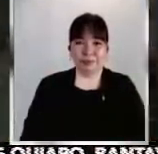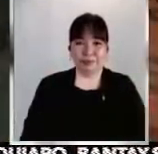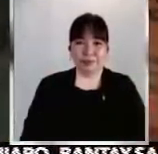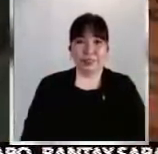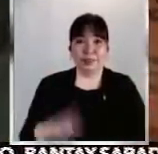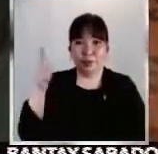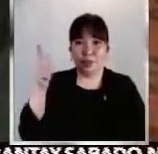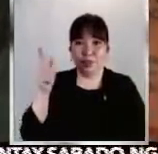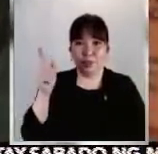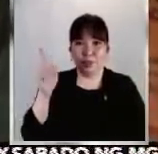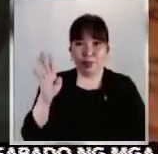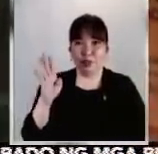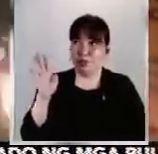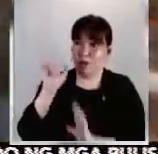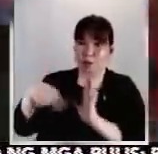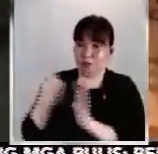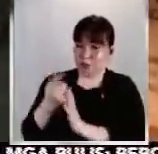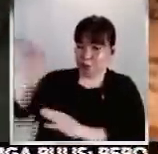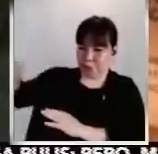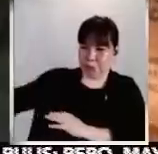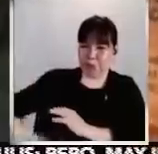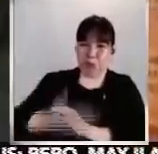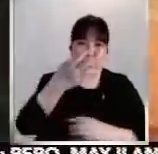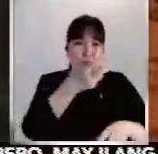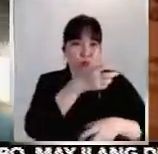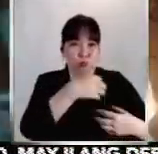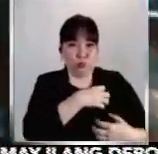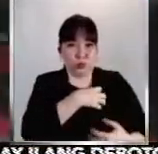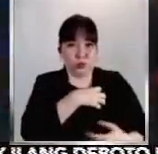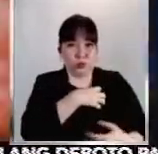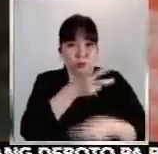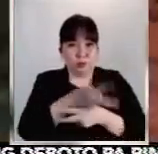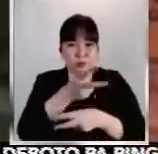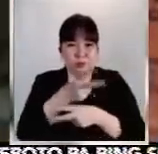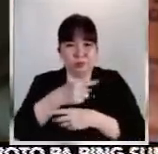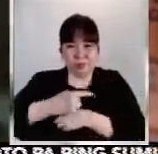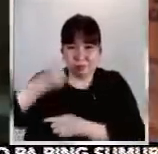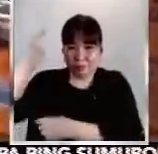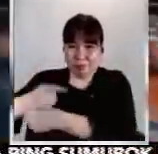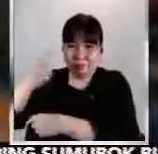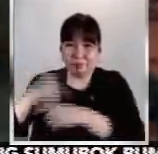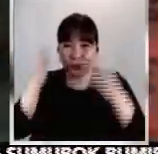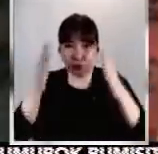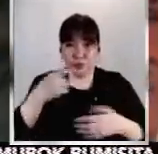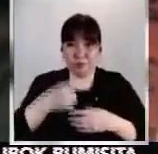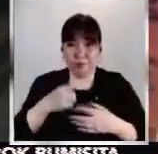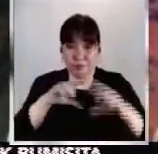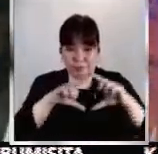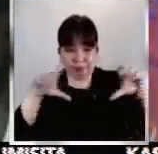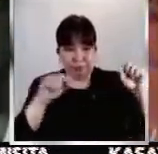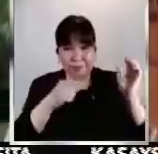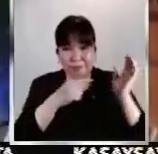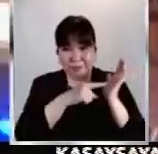oras na may mga nakabantay na pulis sa mga checkpoint dito, pero hindi lang naman sa mga vaccination cards sila nakasentro. Tinitiyak pa rin ng mga pulis dito